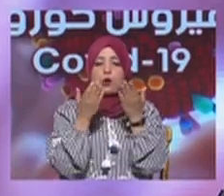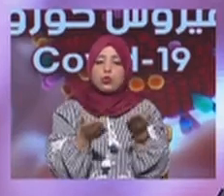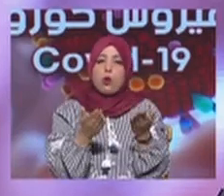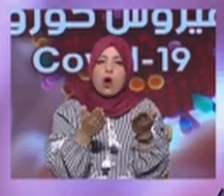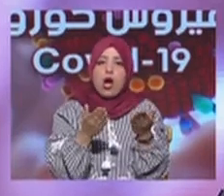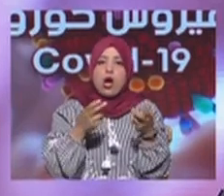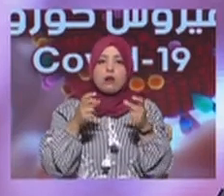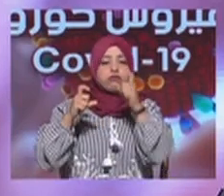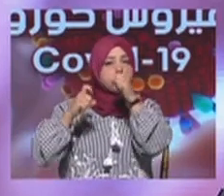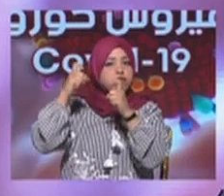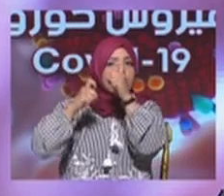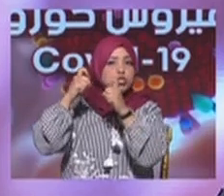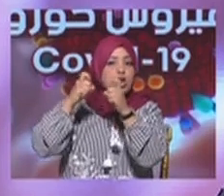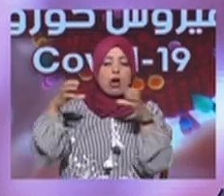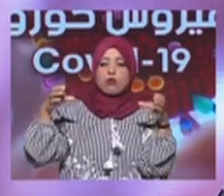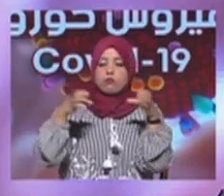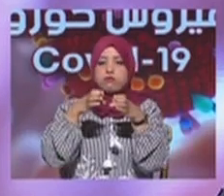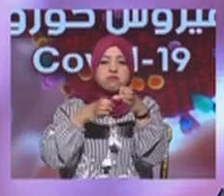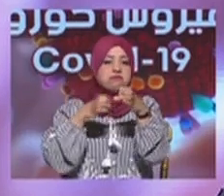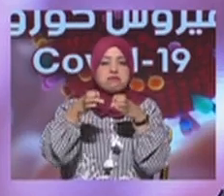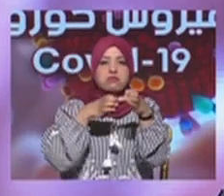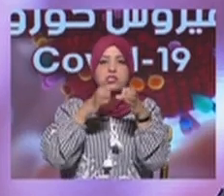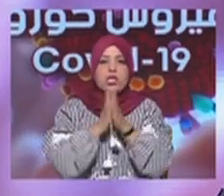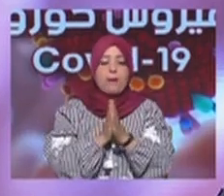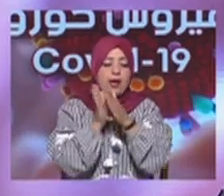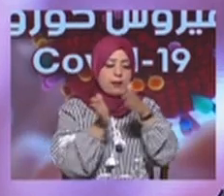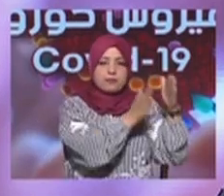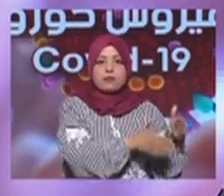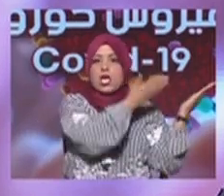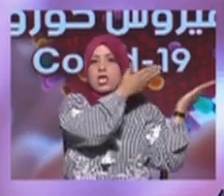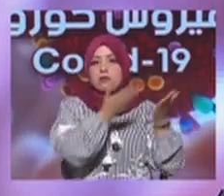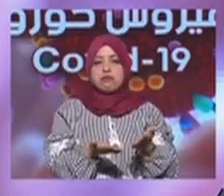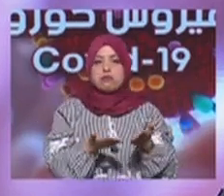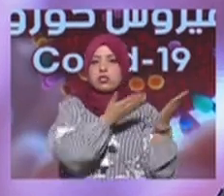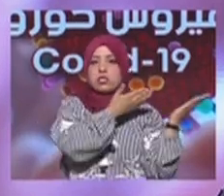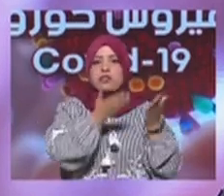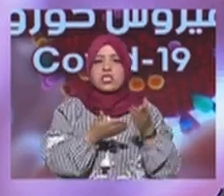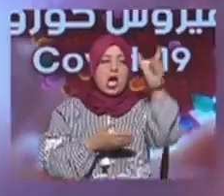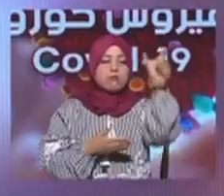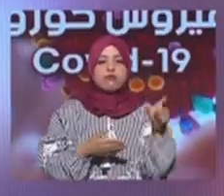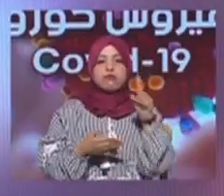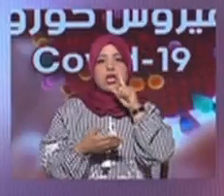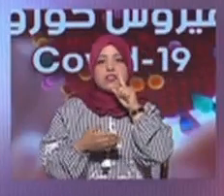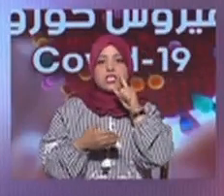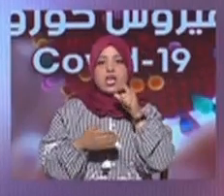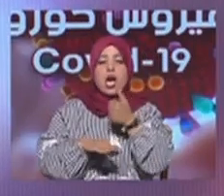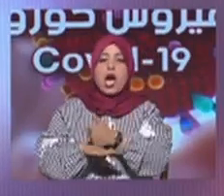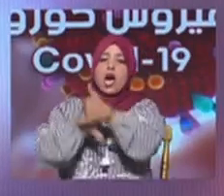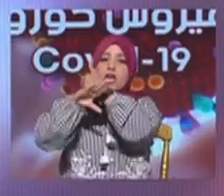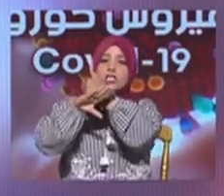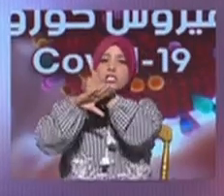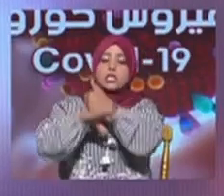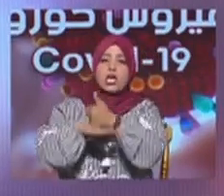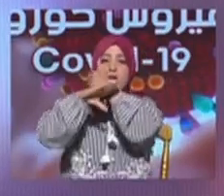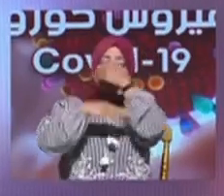مقارنته بالفيروسات الموجودة في العالم. إذن نرحب بالدكتورة والأستاذة إلهام بوتيبة، رئيسة المخبر مخبر التحاليل